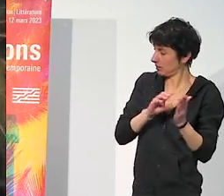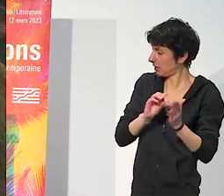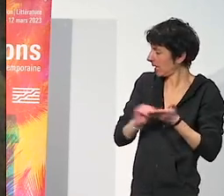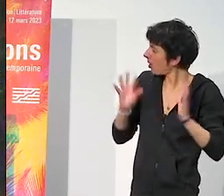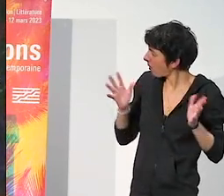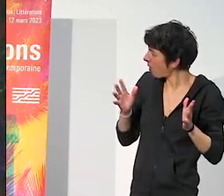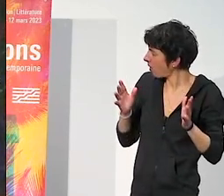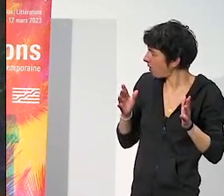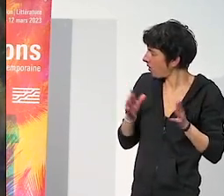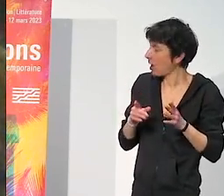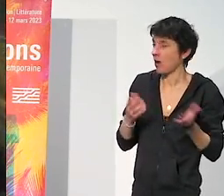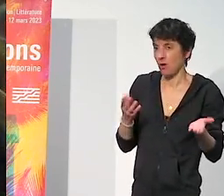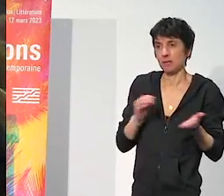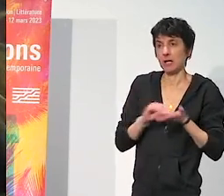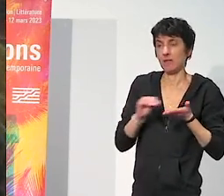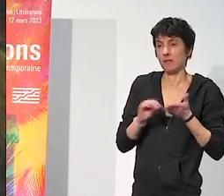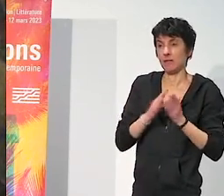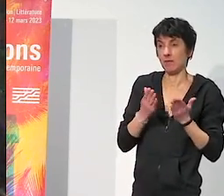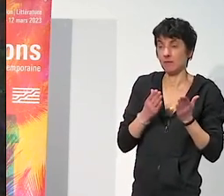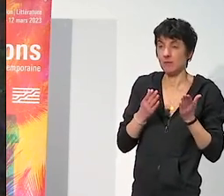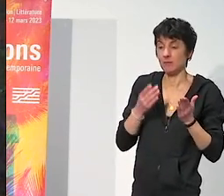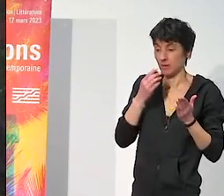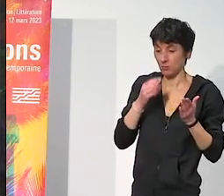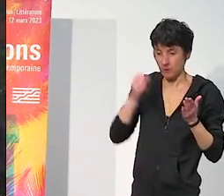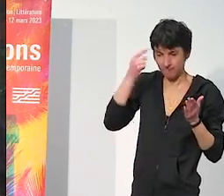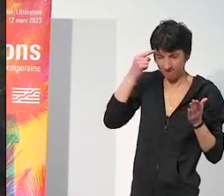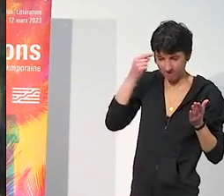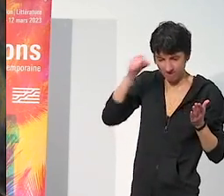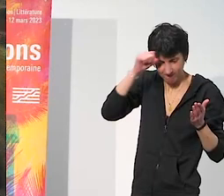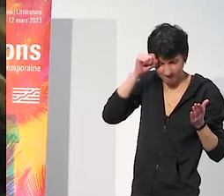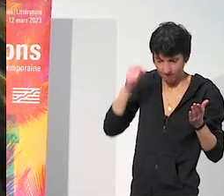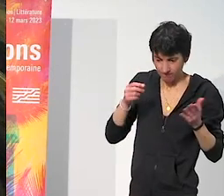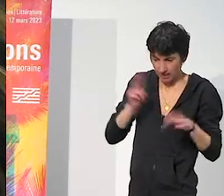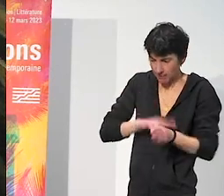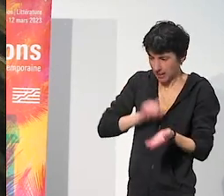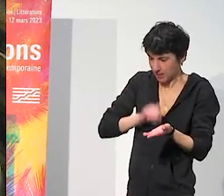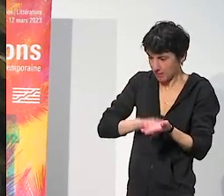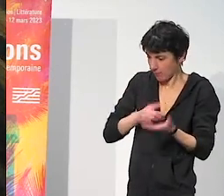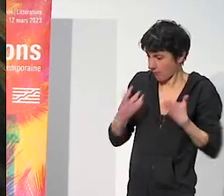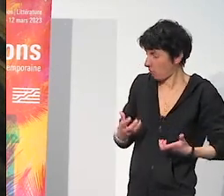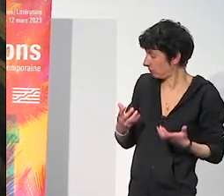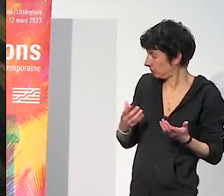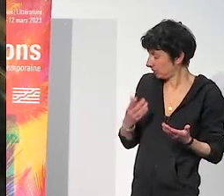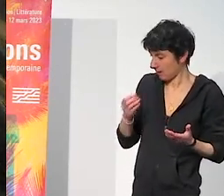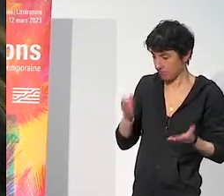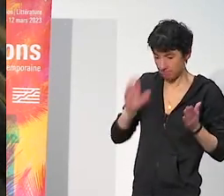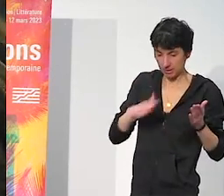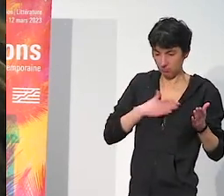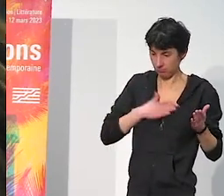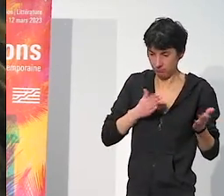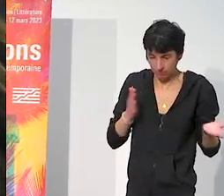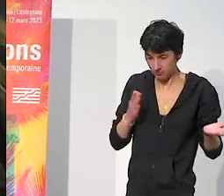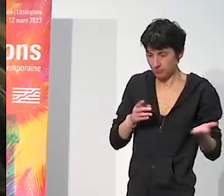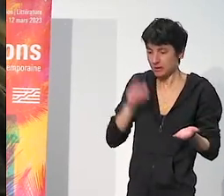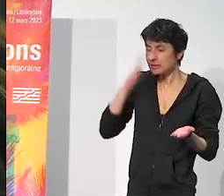Alors, d'abord, j'ai une obsession, c'est le rythme. Vraiment. C'est-à-dire que le rythme, alors il y a